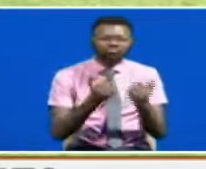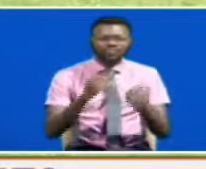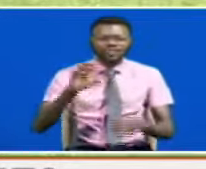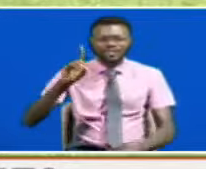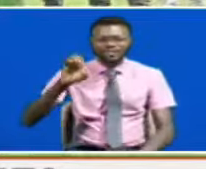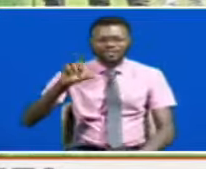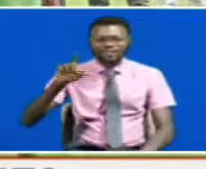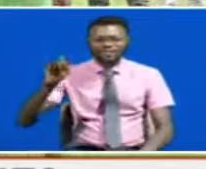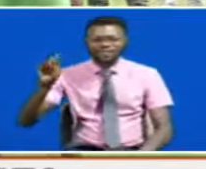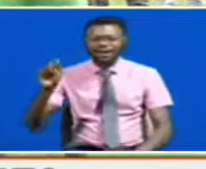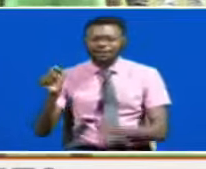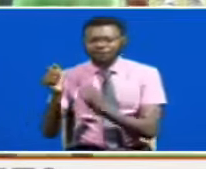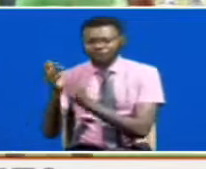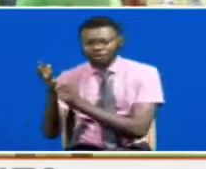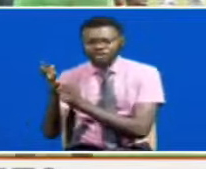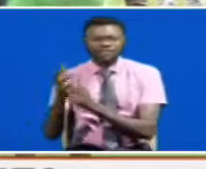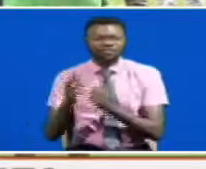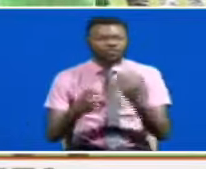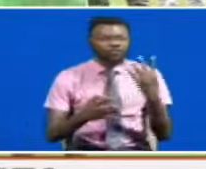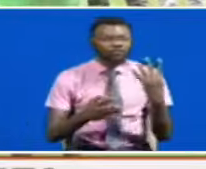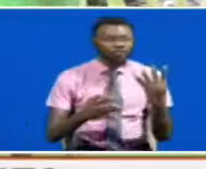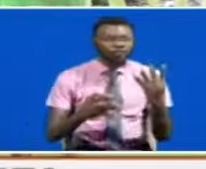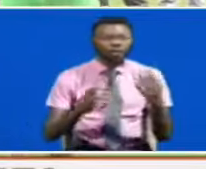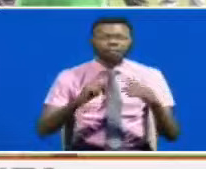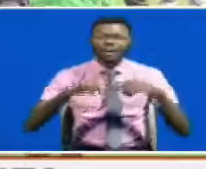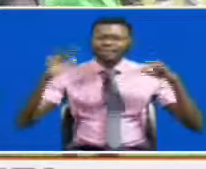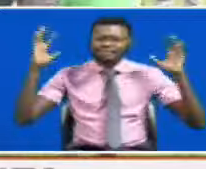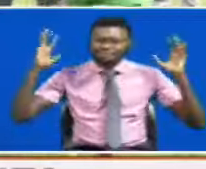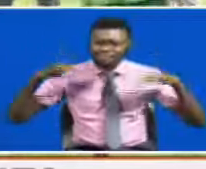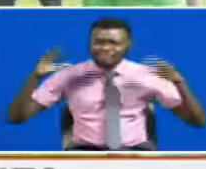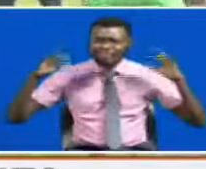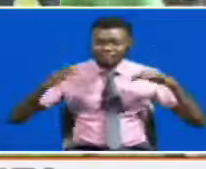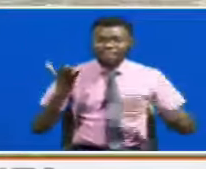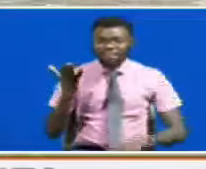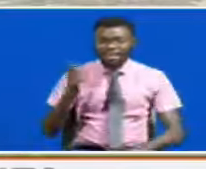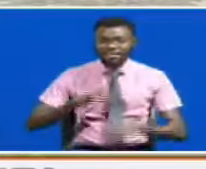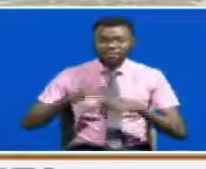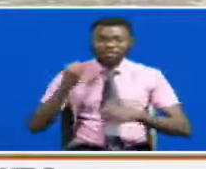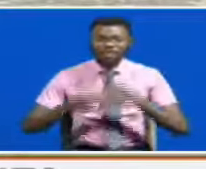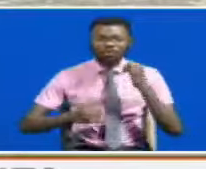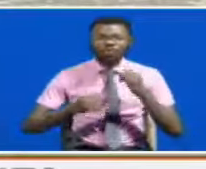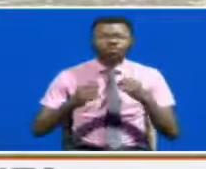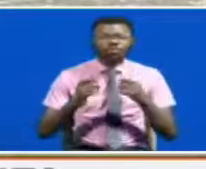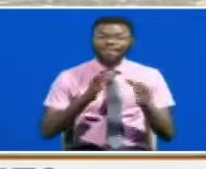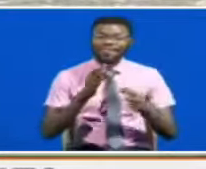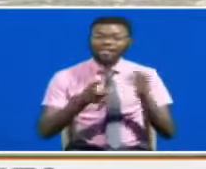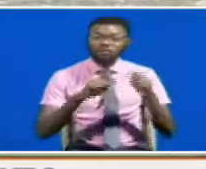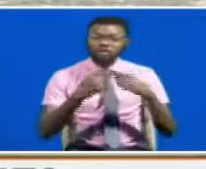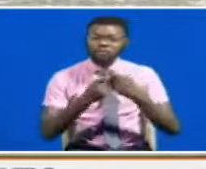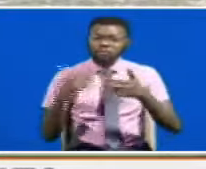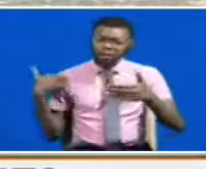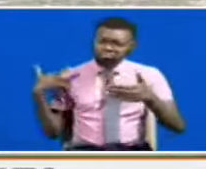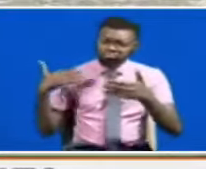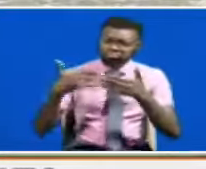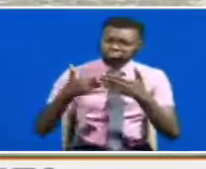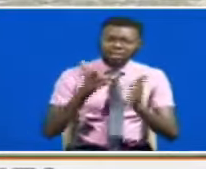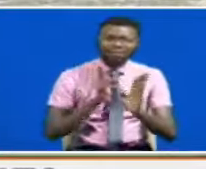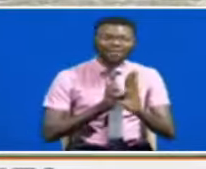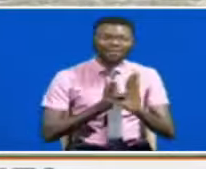mabao 14-4 licha ya kutatizwa na mvua wakati wa finali. Timu 30 zimeweza kushiriki kwenye mashindano huku